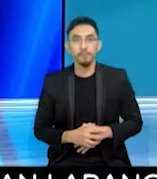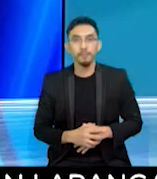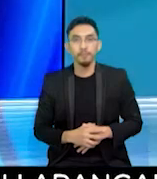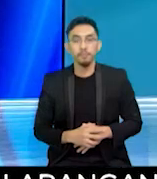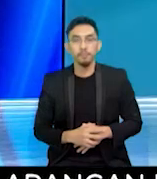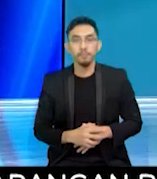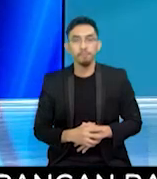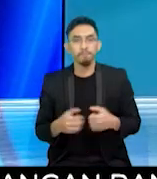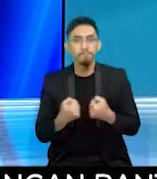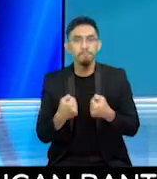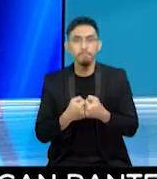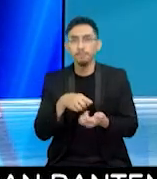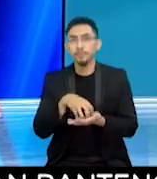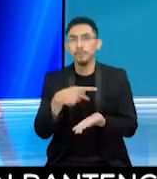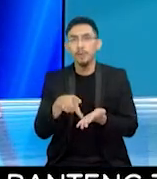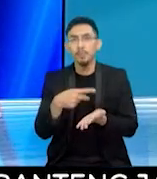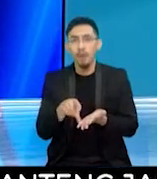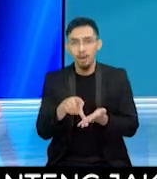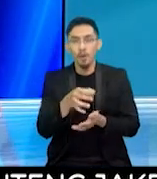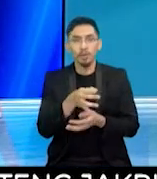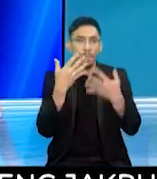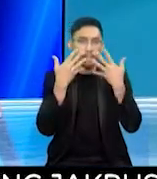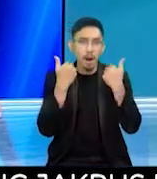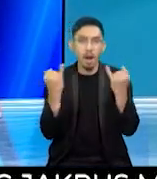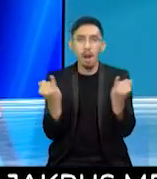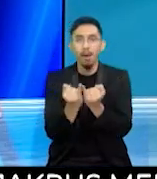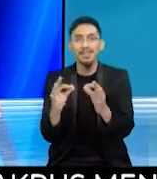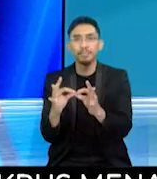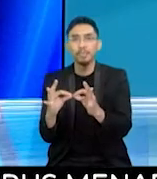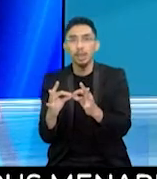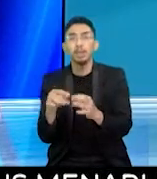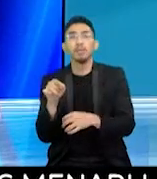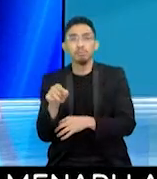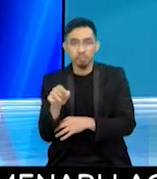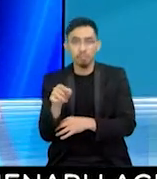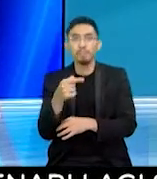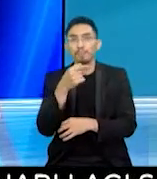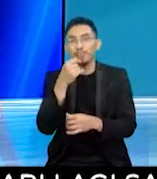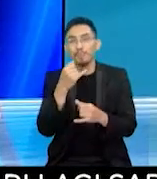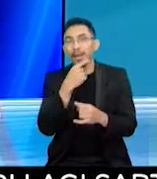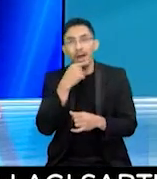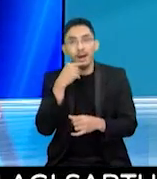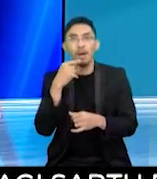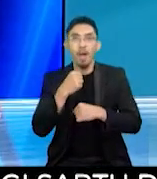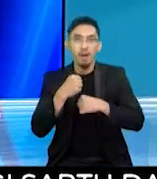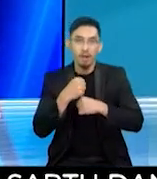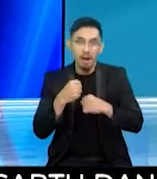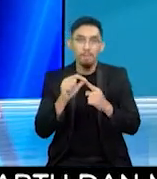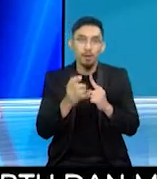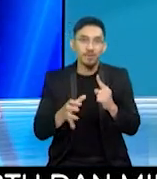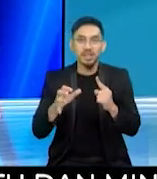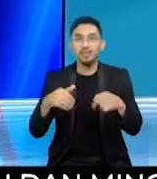Pemirsa, kericuhan terjadi pada pertandingan sepak bola antara Kota Malang melawan Kabupaten Jember dalam pekan olahraga Provinsi Jawa